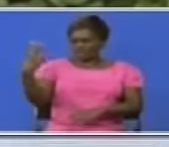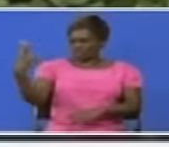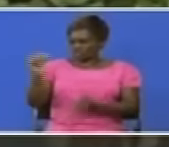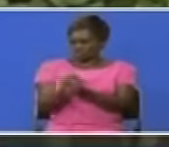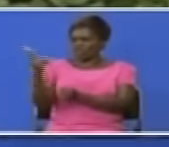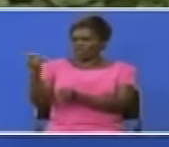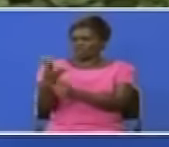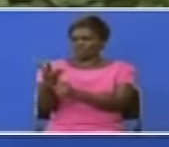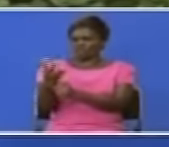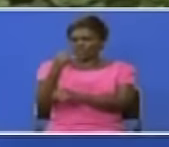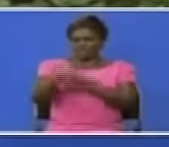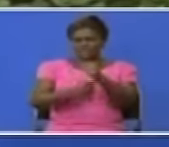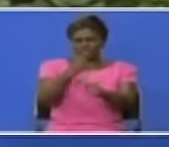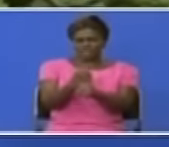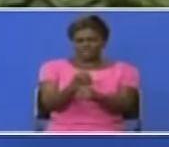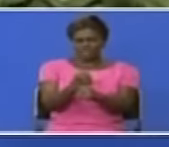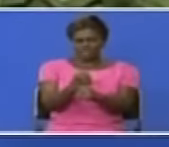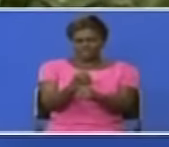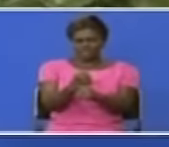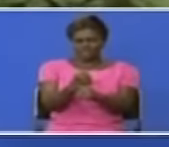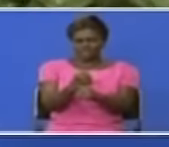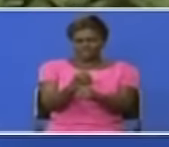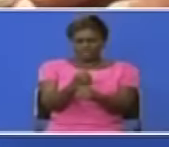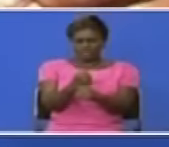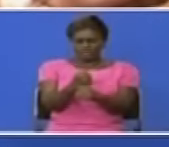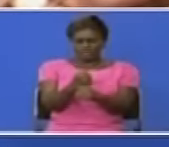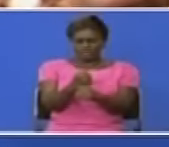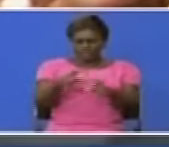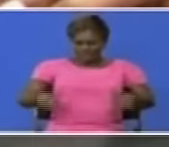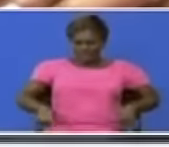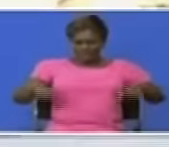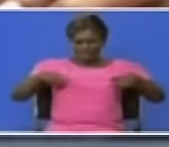years. Then the death sentence was committed to life imprisonment.